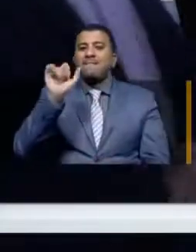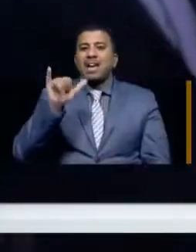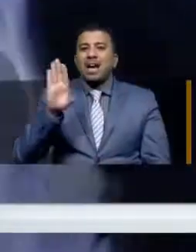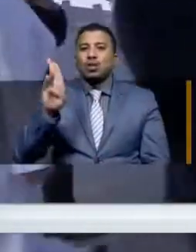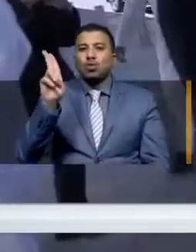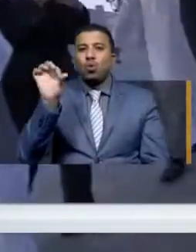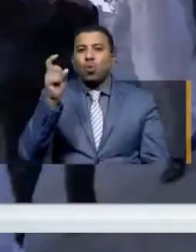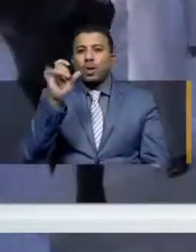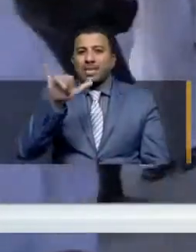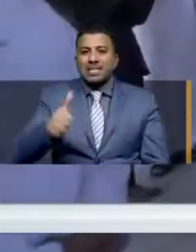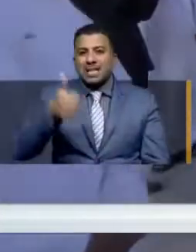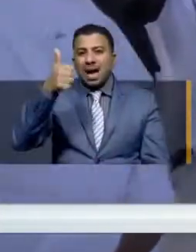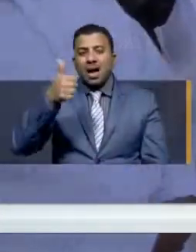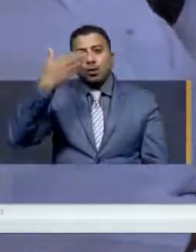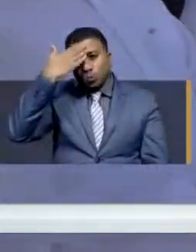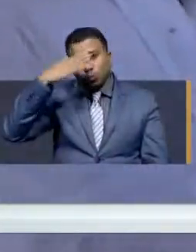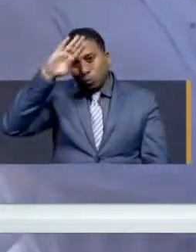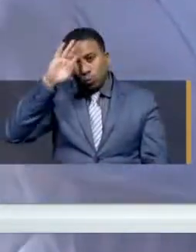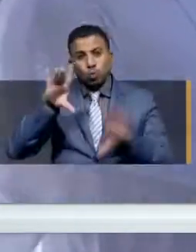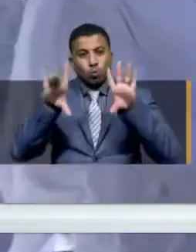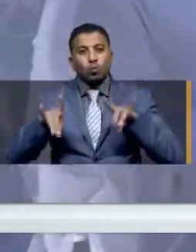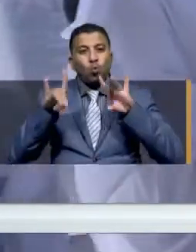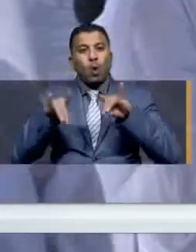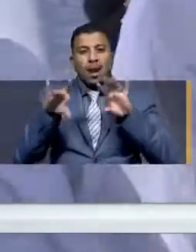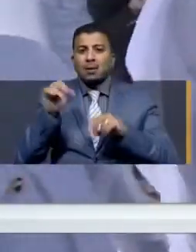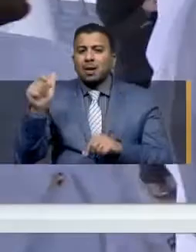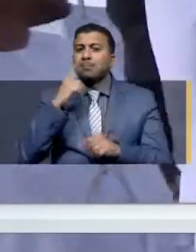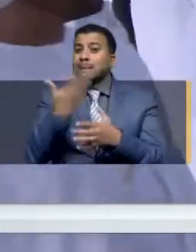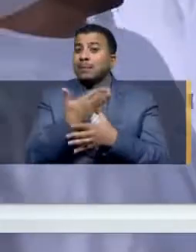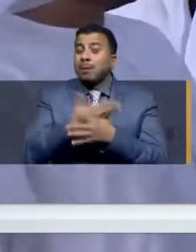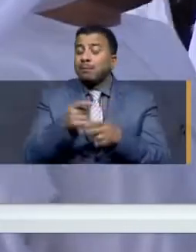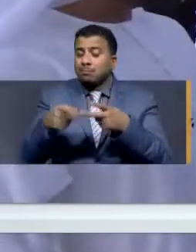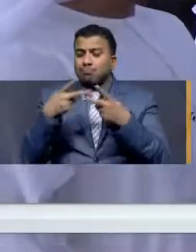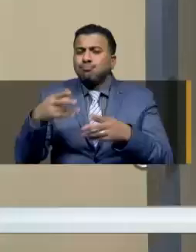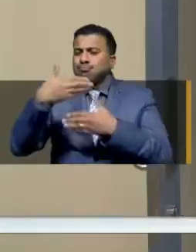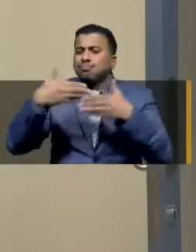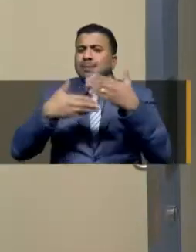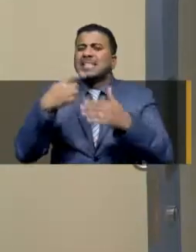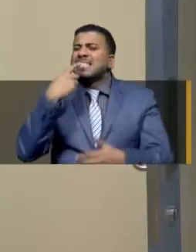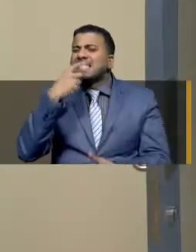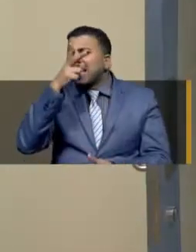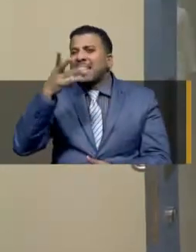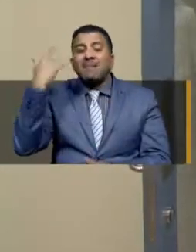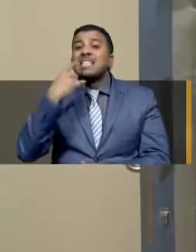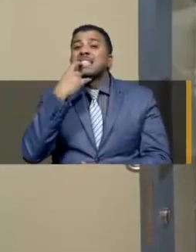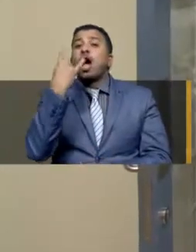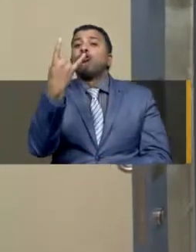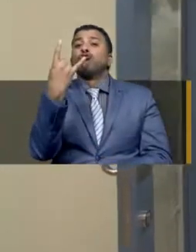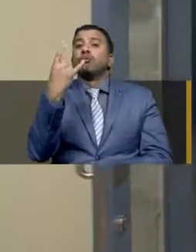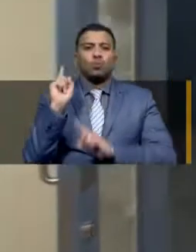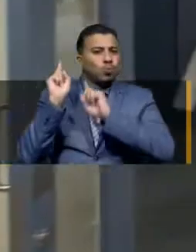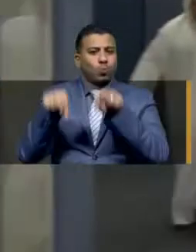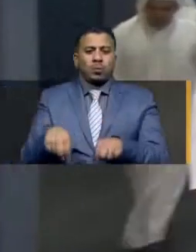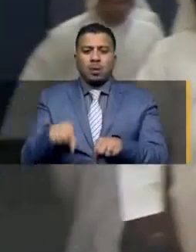الدولية الأسترالية بالشارقة بمناسبة مرور 10 أعوام على إنشائها. وقائع الاحتفال